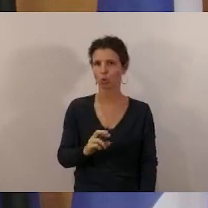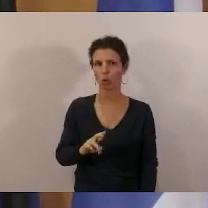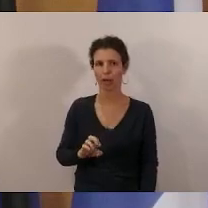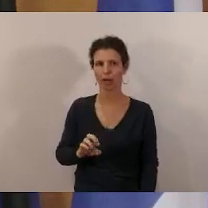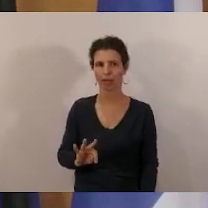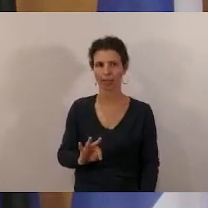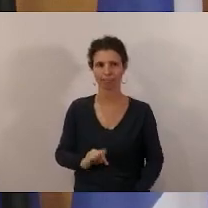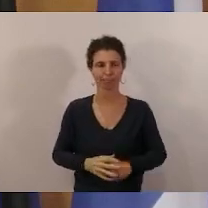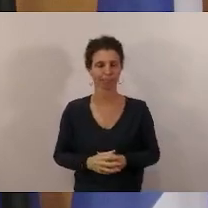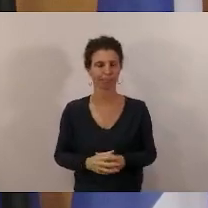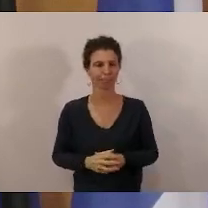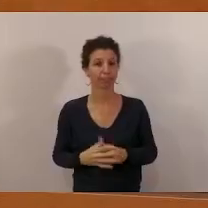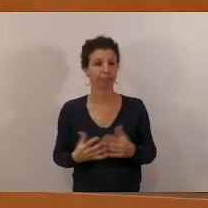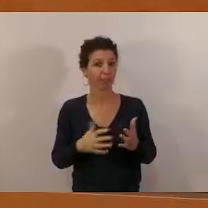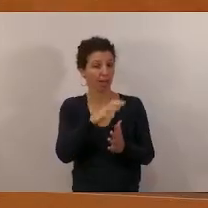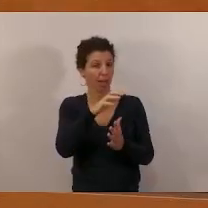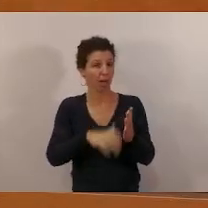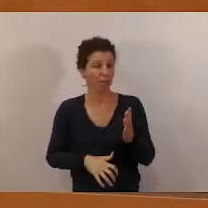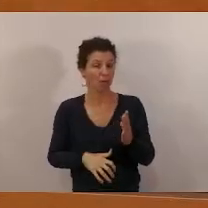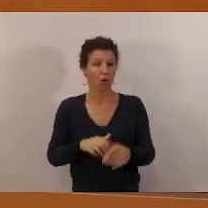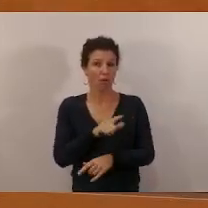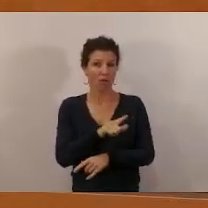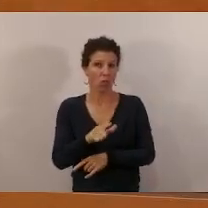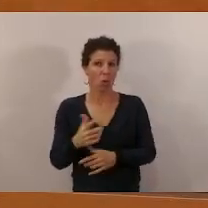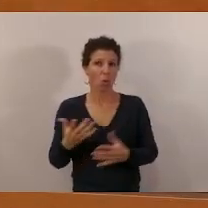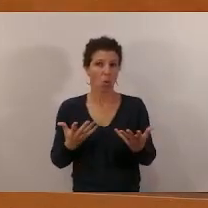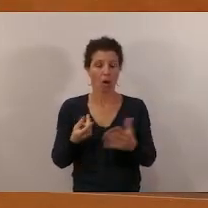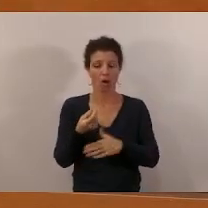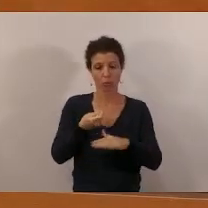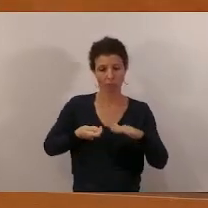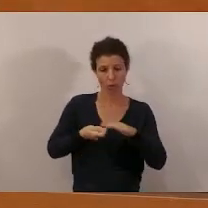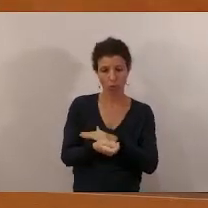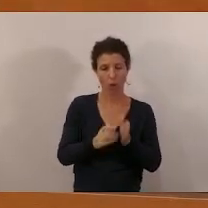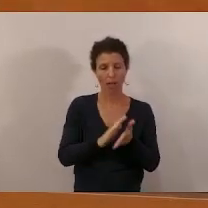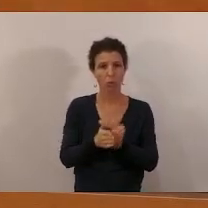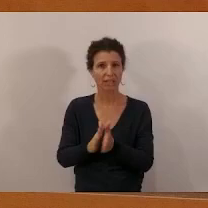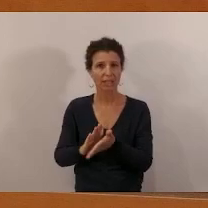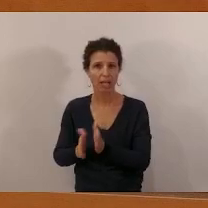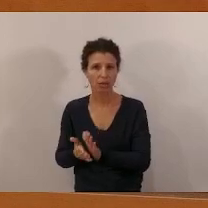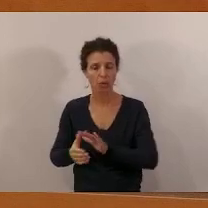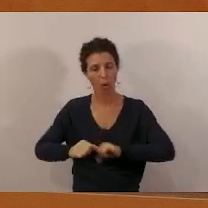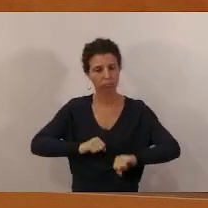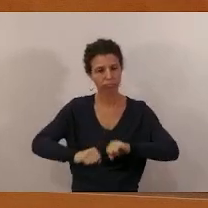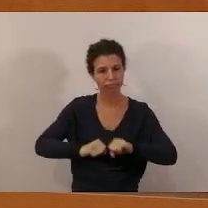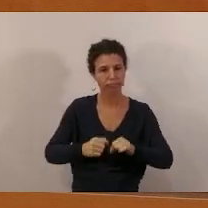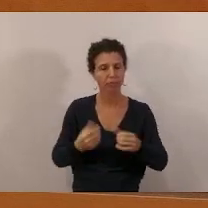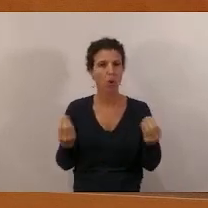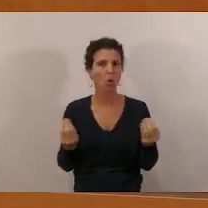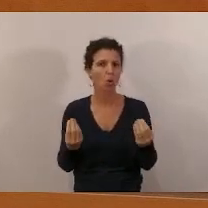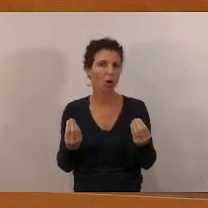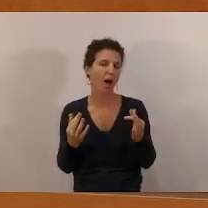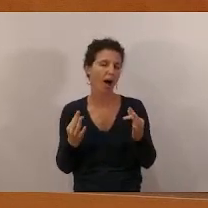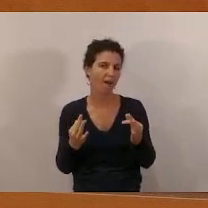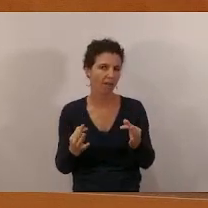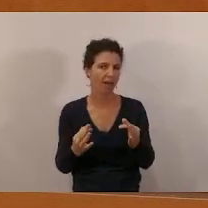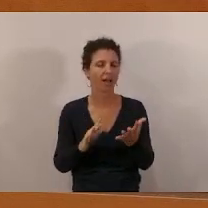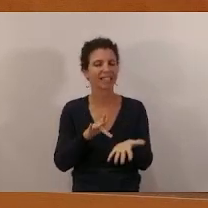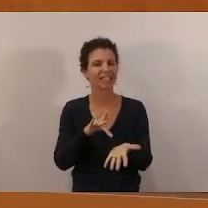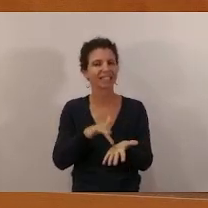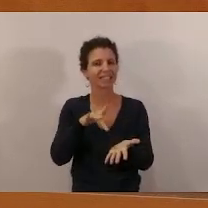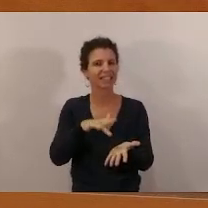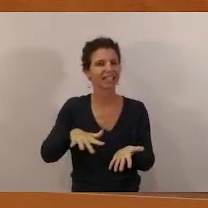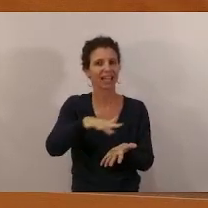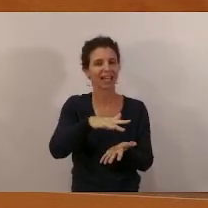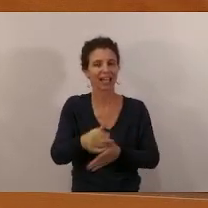Alors, le 22 est un rapport sur les subventions à des associations qui œuvrent dans les cités éducatives. Je vous rappelle que c'est un dispositif qui